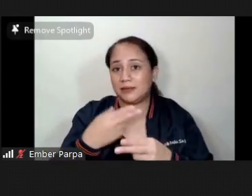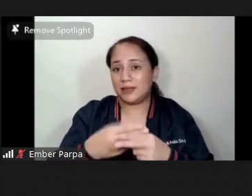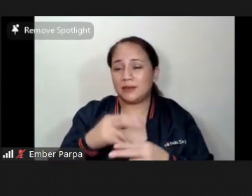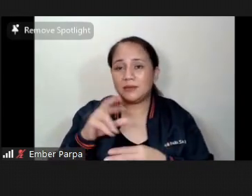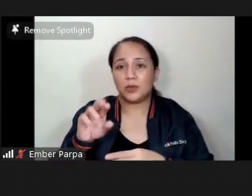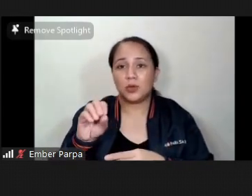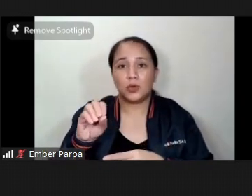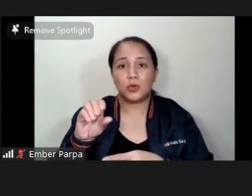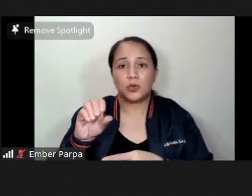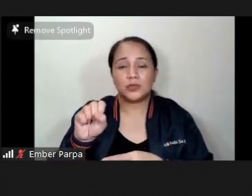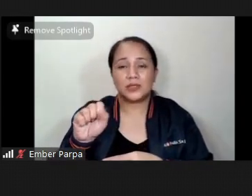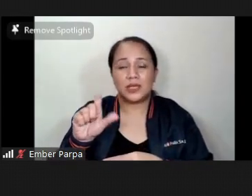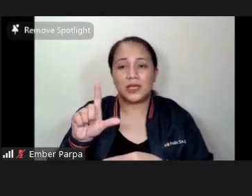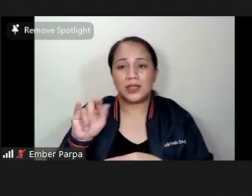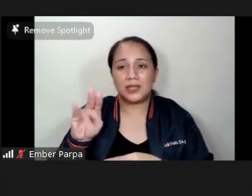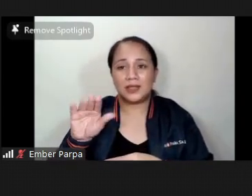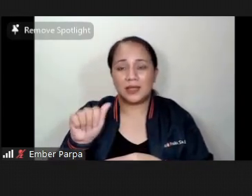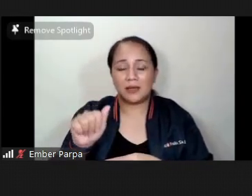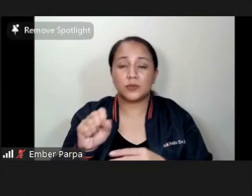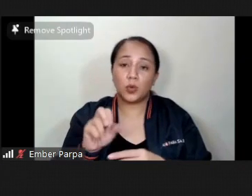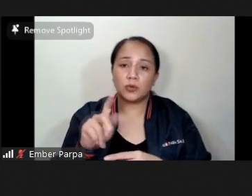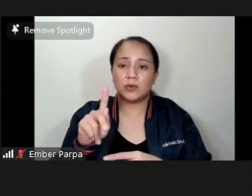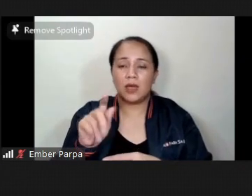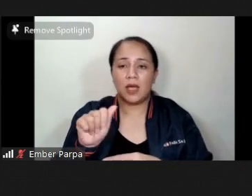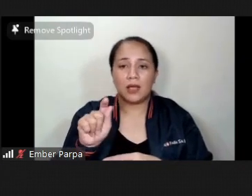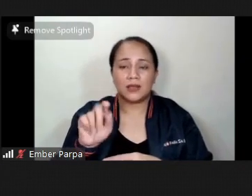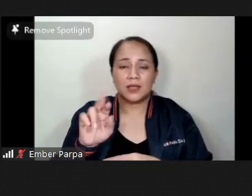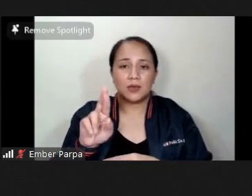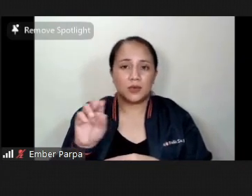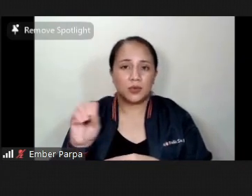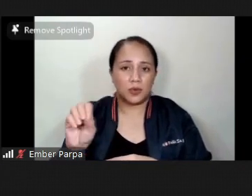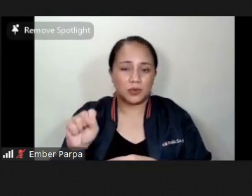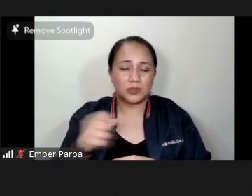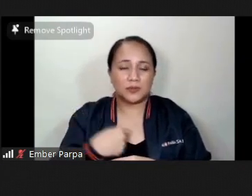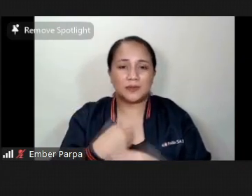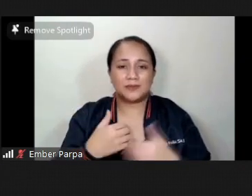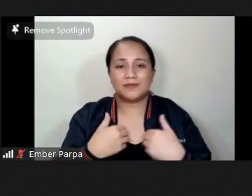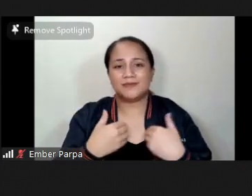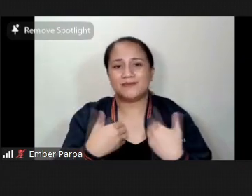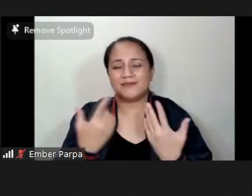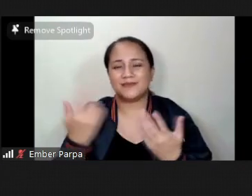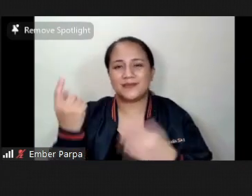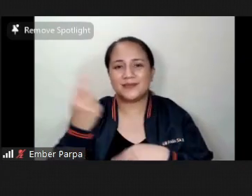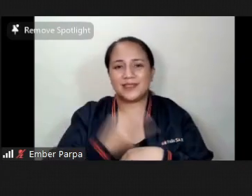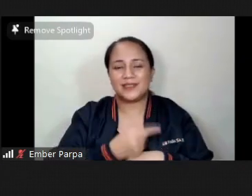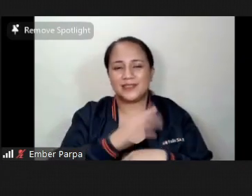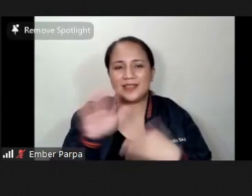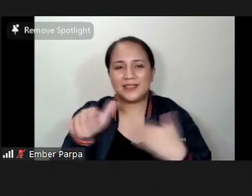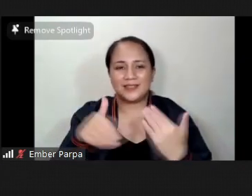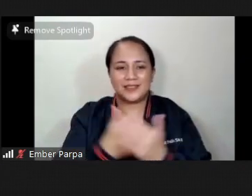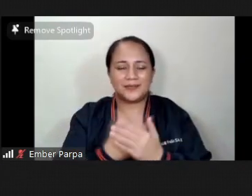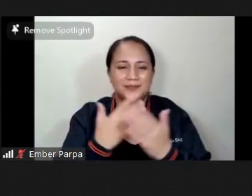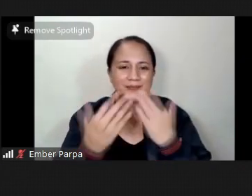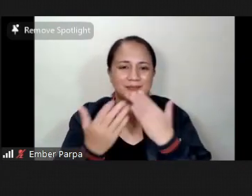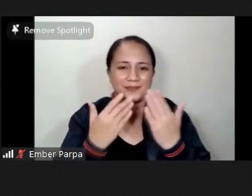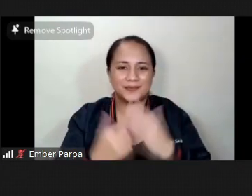Rosalinda Ragmac o Ate Rose at isang makabatang araw po sa ating lahat. Maraming salamat.